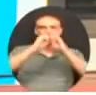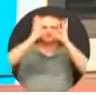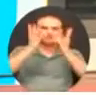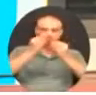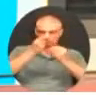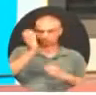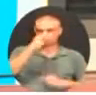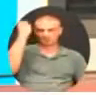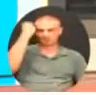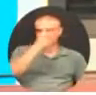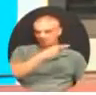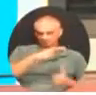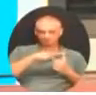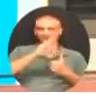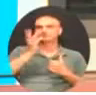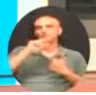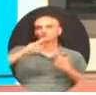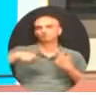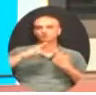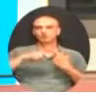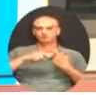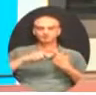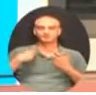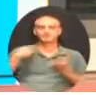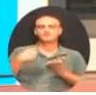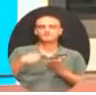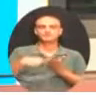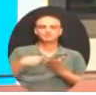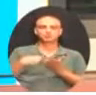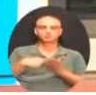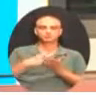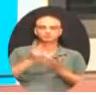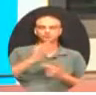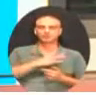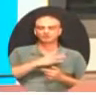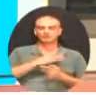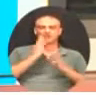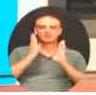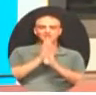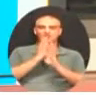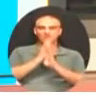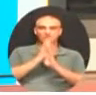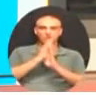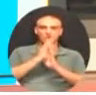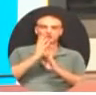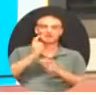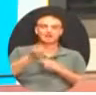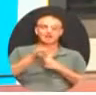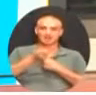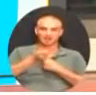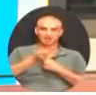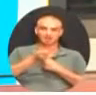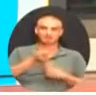ההליום מהצד הפלסטיני. הכותרת השנייה היא גם פיצוי למי שנפגע מטרור